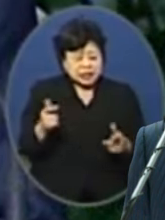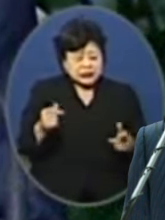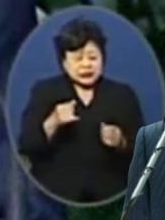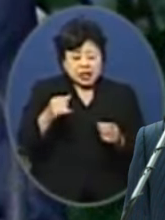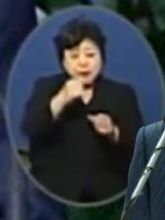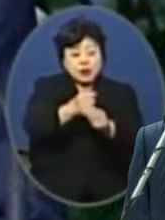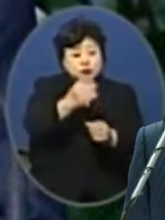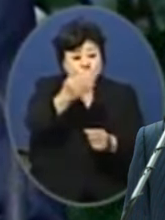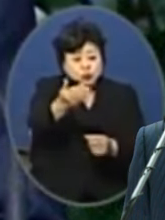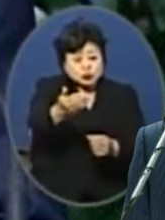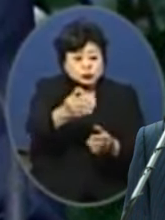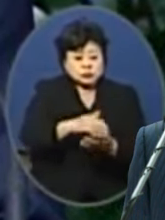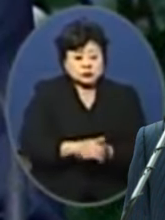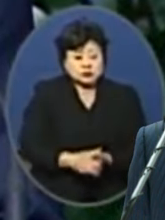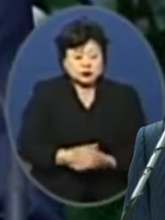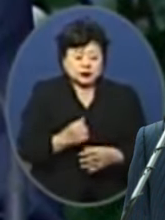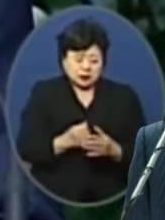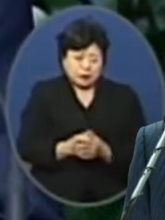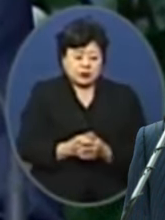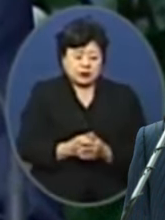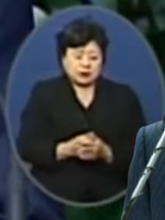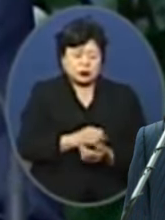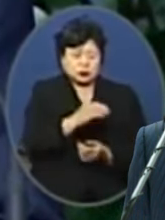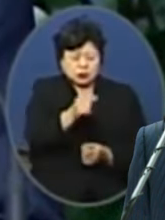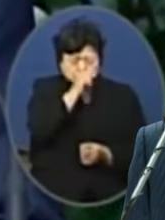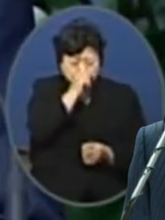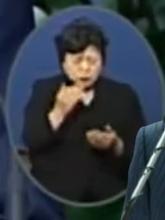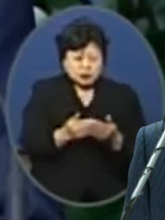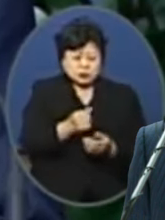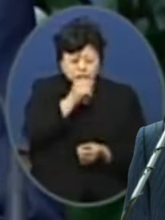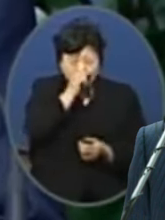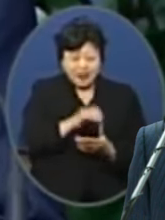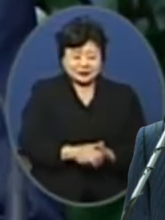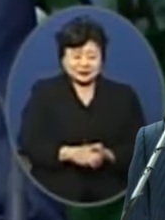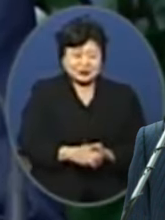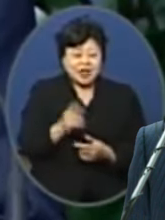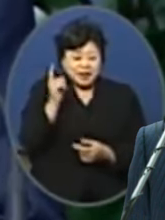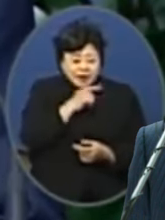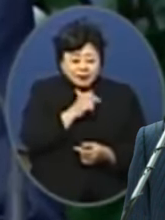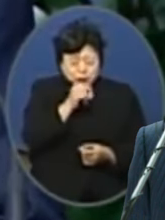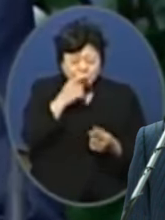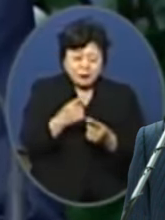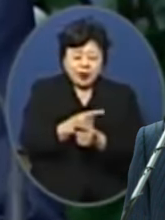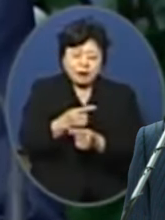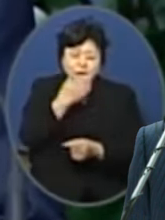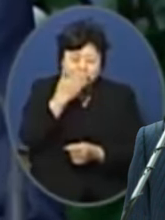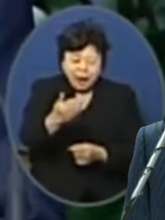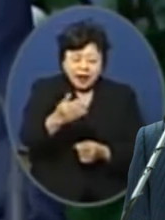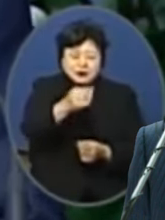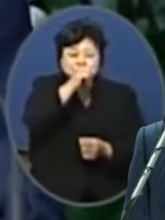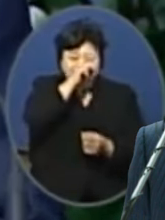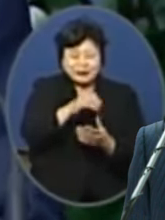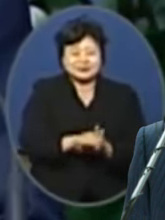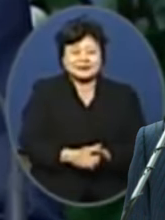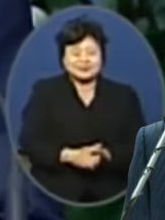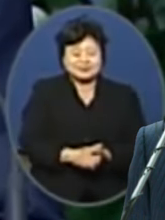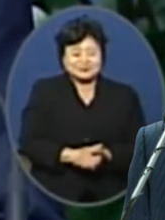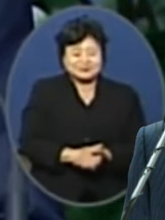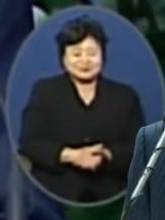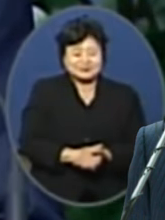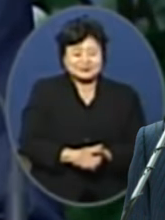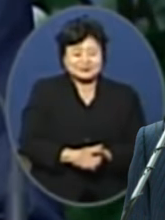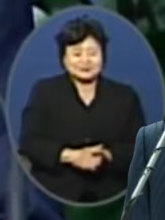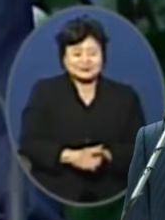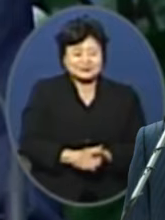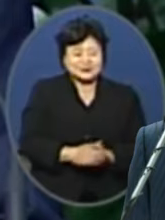만들어 주시는 것입니다 아멘 그러므 우리에게는 좋은 일은 좋아서 좋고 나쁜 일은 좋게 만들어 줄 것이니 좋습니다 아멘